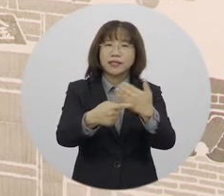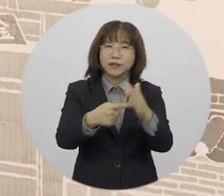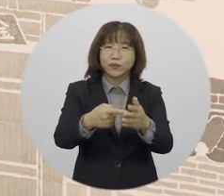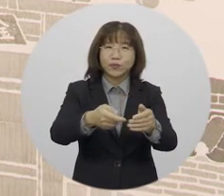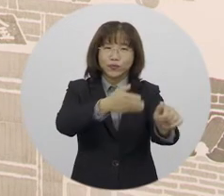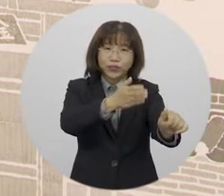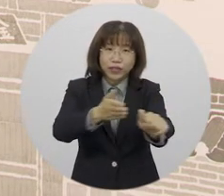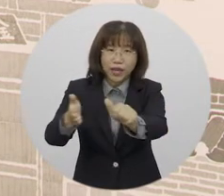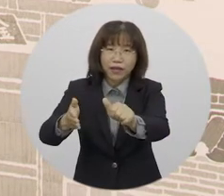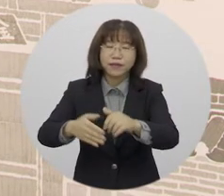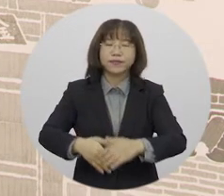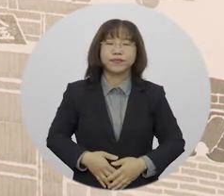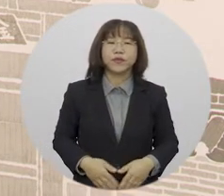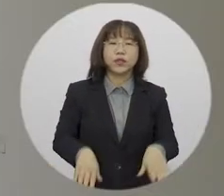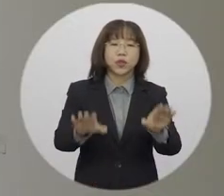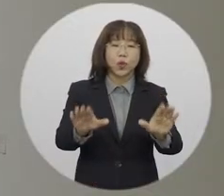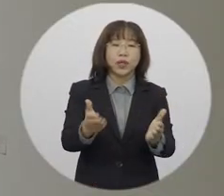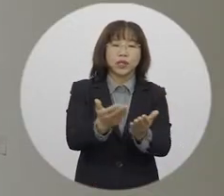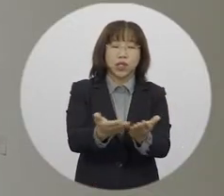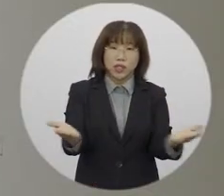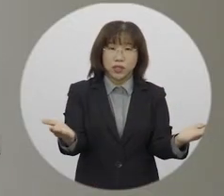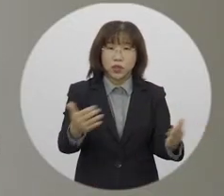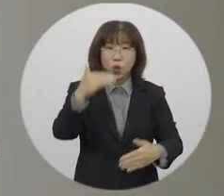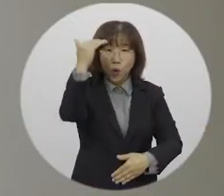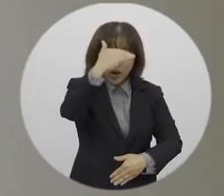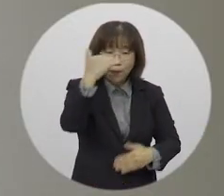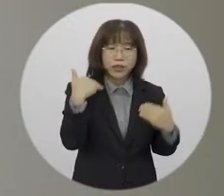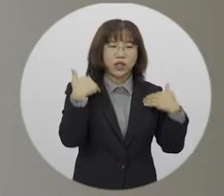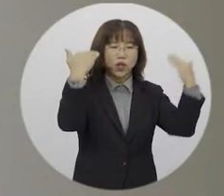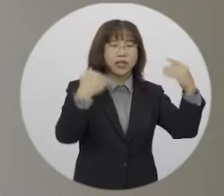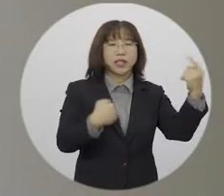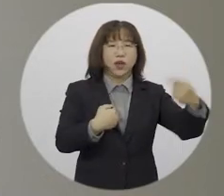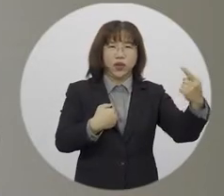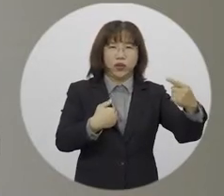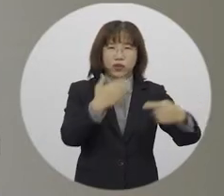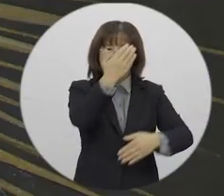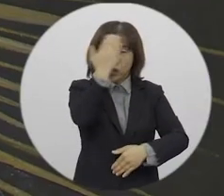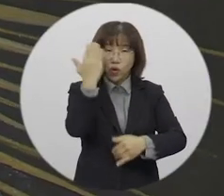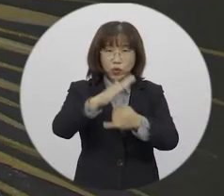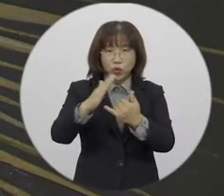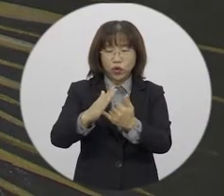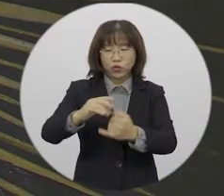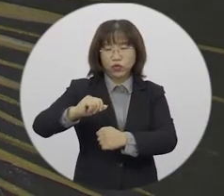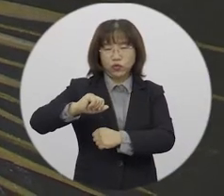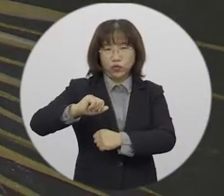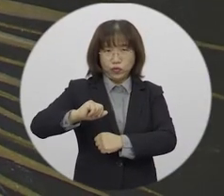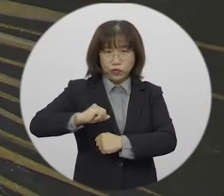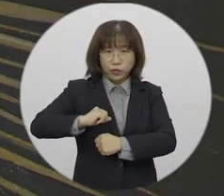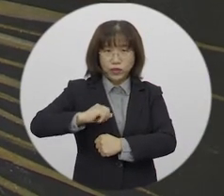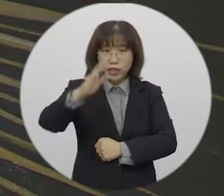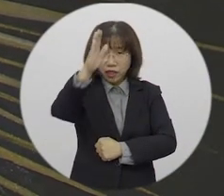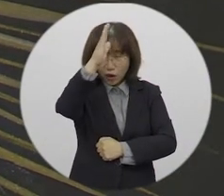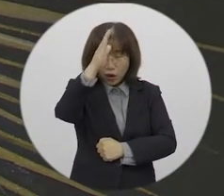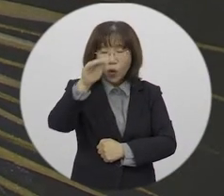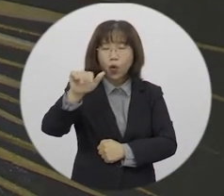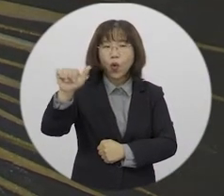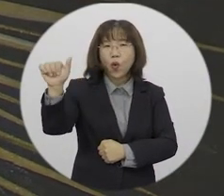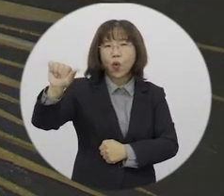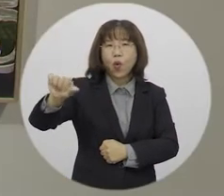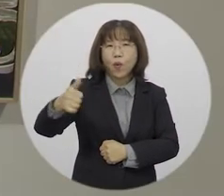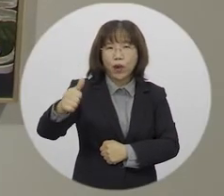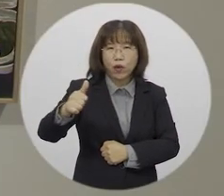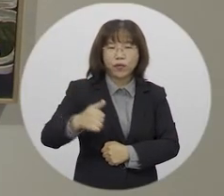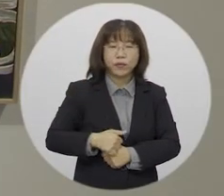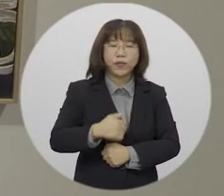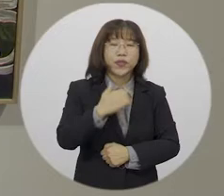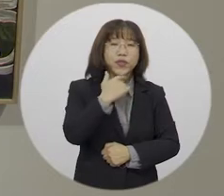관심 부탁드립니다. 이번 전시의 관람료는 성인 1,000원, 청소년 및 군경 500원이며